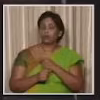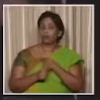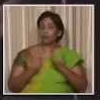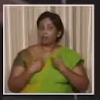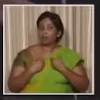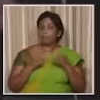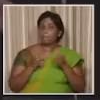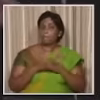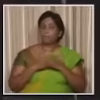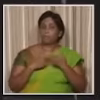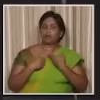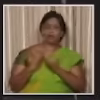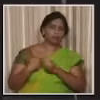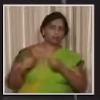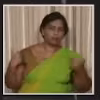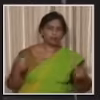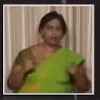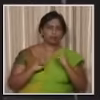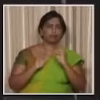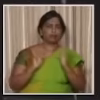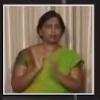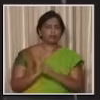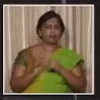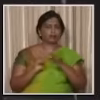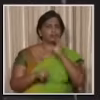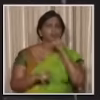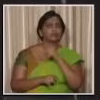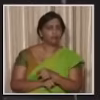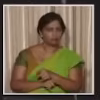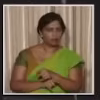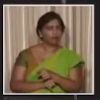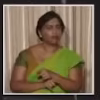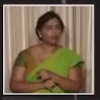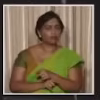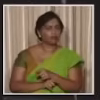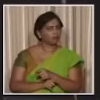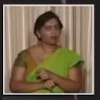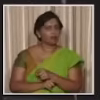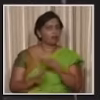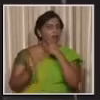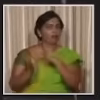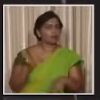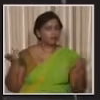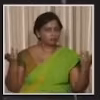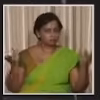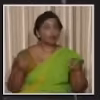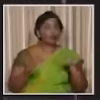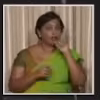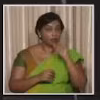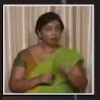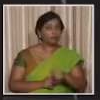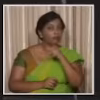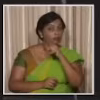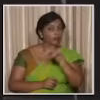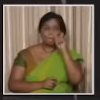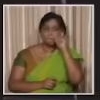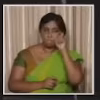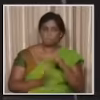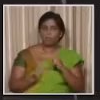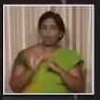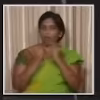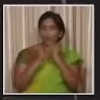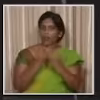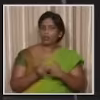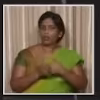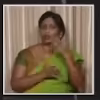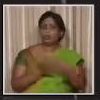අපි පක්ෂේ කඩාගෙන ගිය හින්දා අගමැතිතුමා දැන් ඉන්න ජනාධිපතිතුමා මේ ඒක මේ අසංකරේ නෑ. හැබැයි ඔබතුමා බැලුවත් මේ විගණන